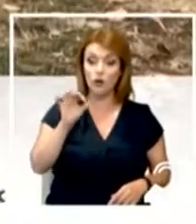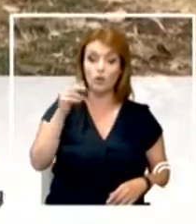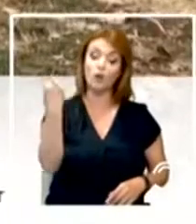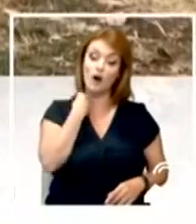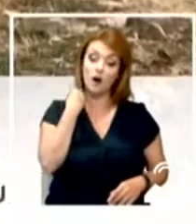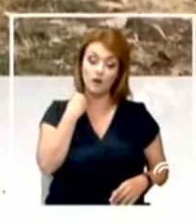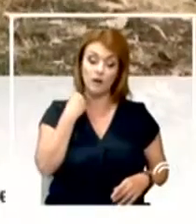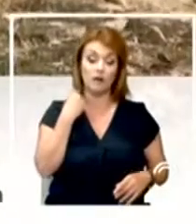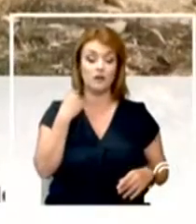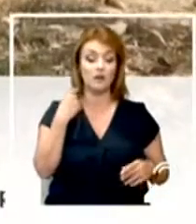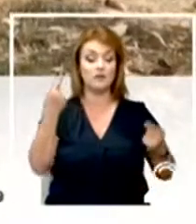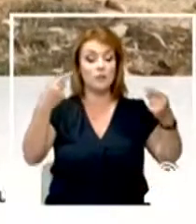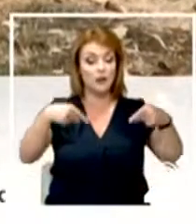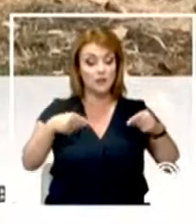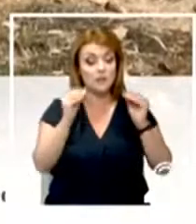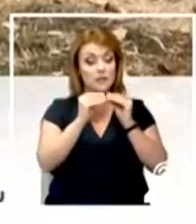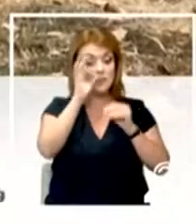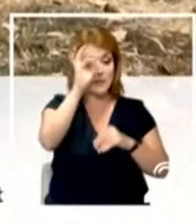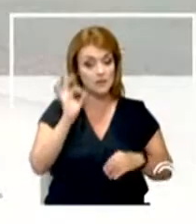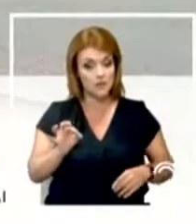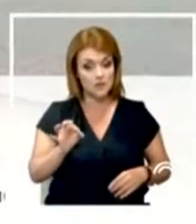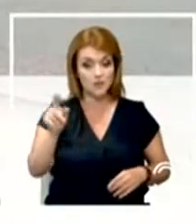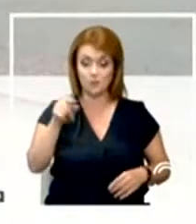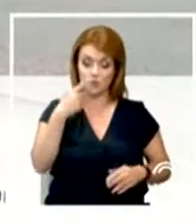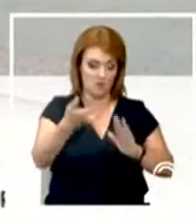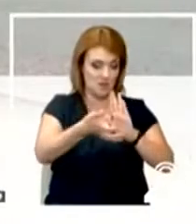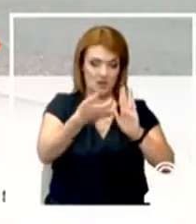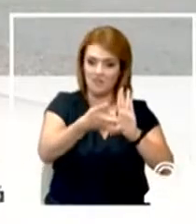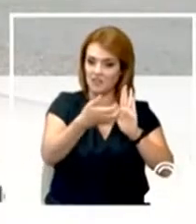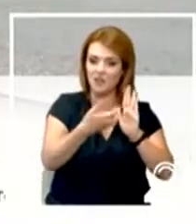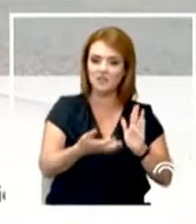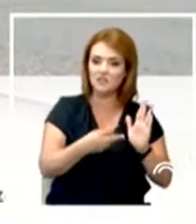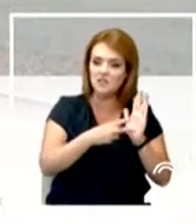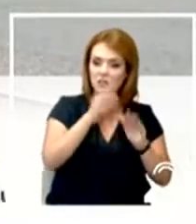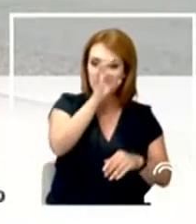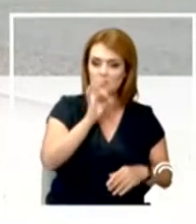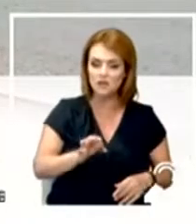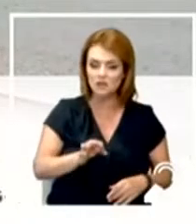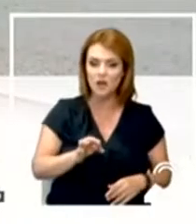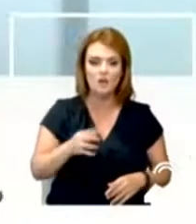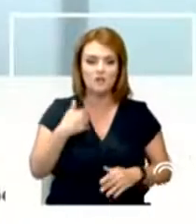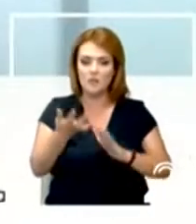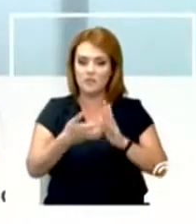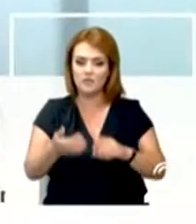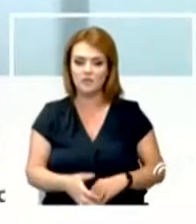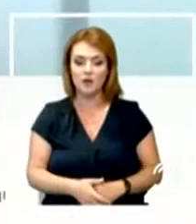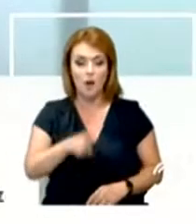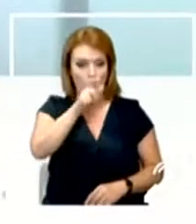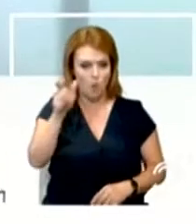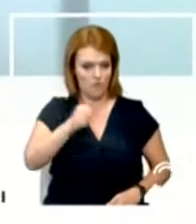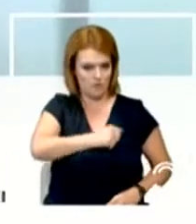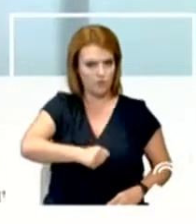Marea Britanie, sindicaliștii sunt nemulțumiți și spun că majorarea trebuie să acopere inflația. People are so angry